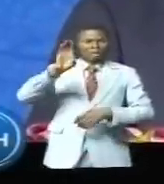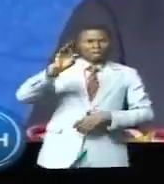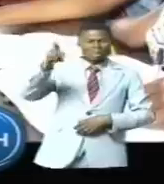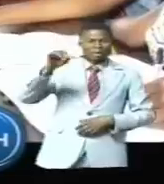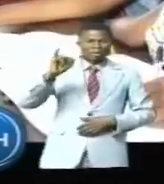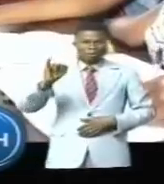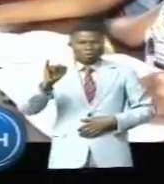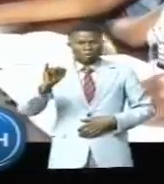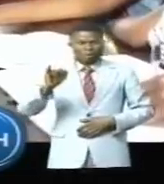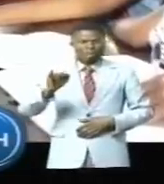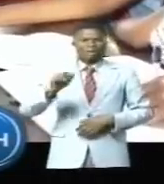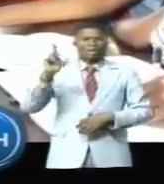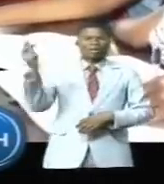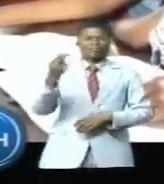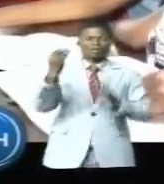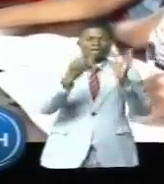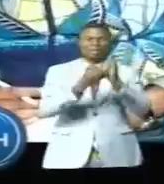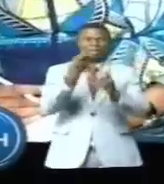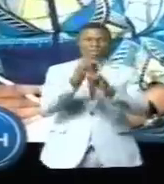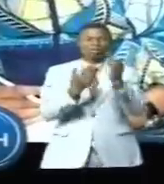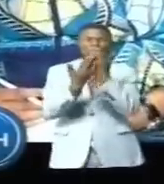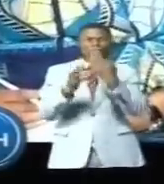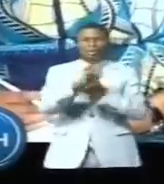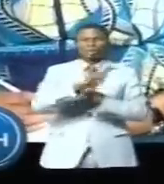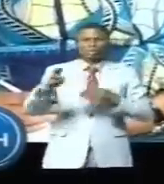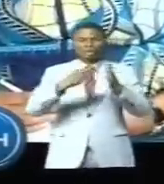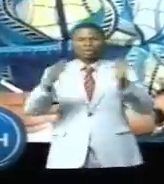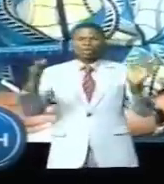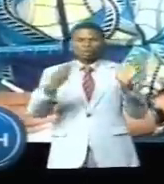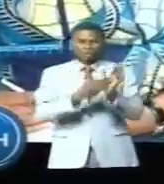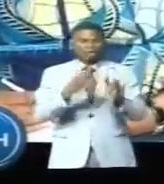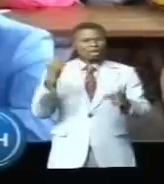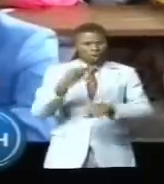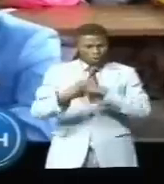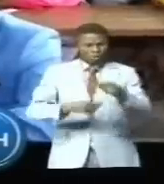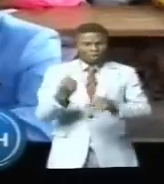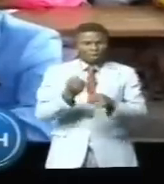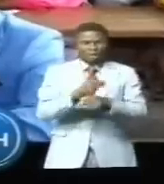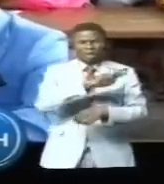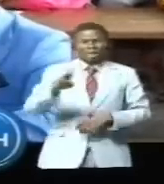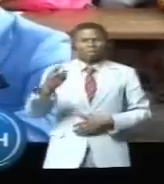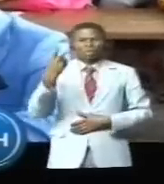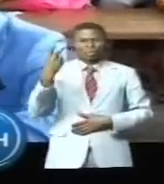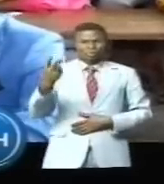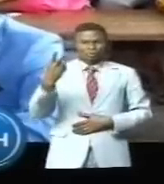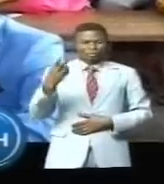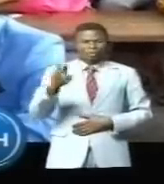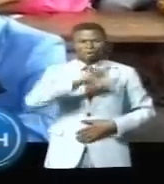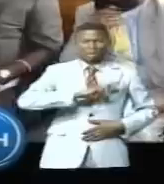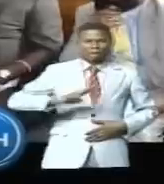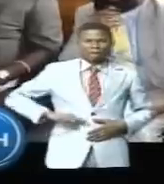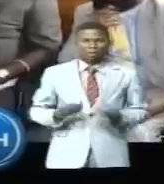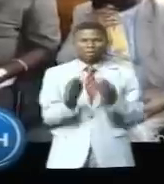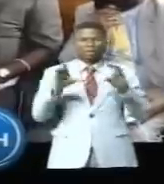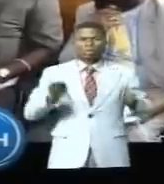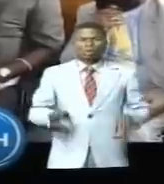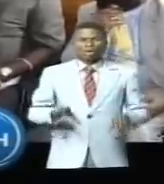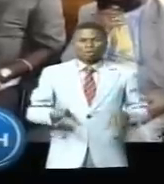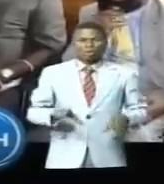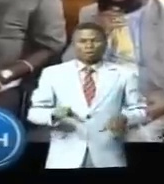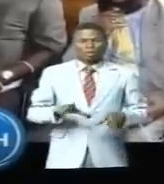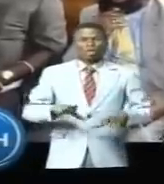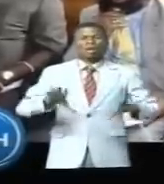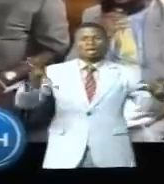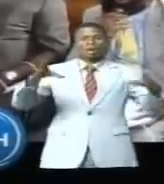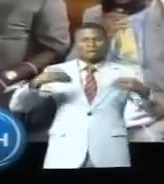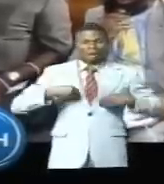le 17 juillet 1998 pour être opérationnelle en 2002. Et la République démocratique du Congo a ratifié